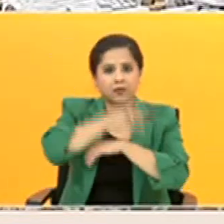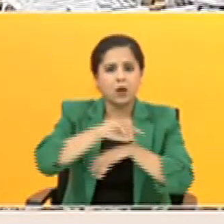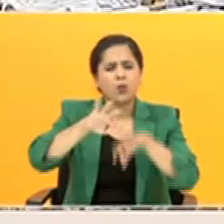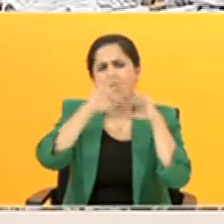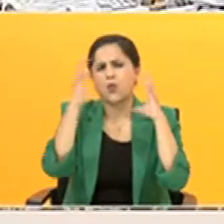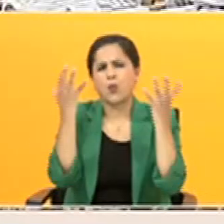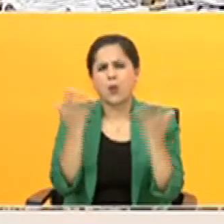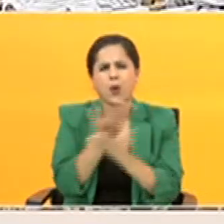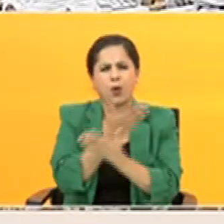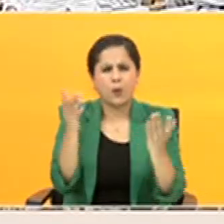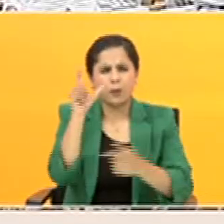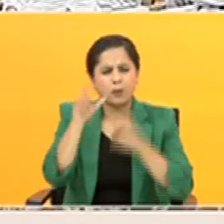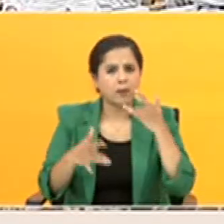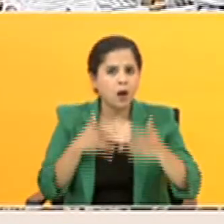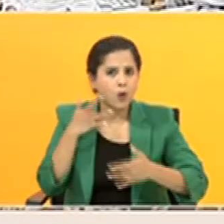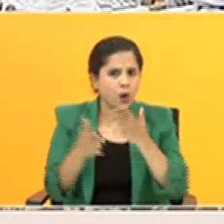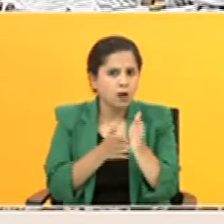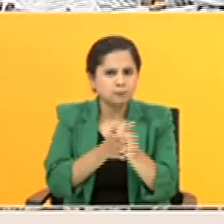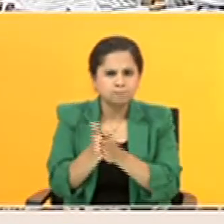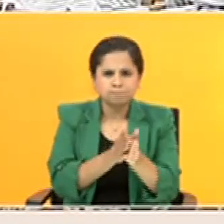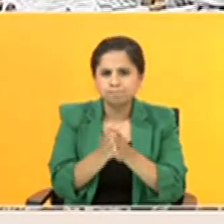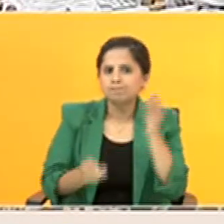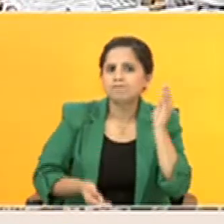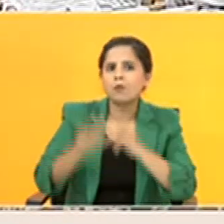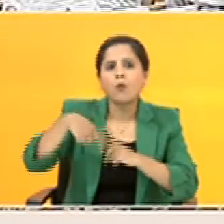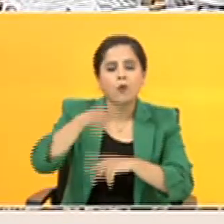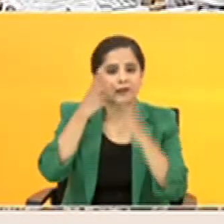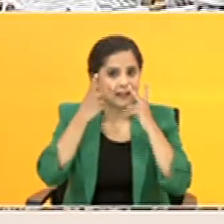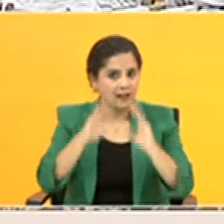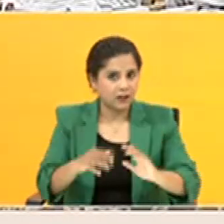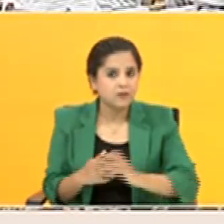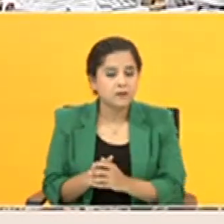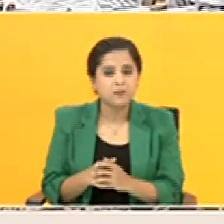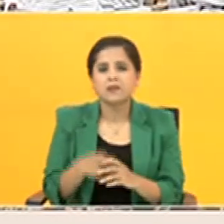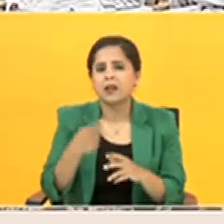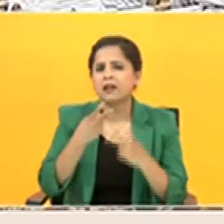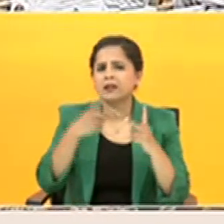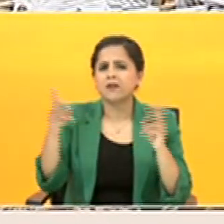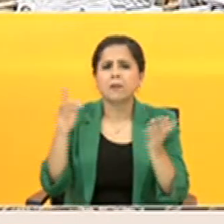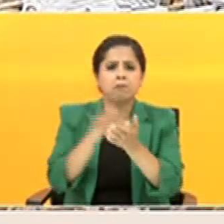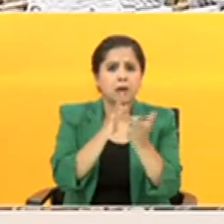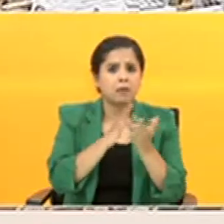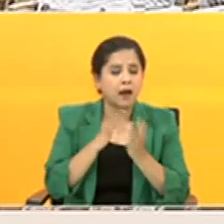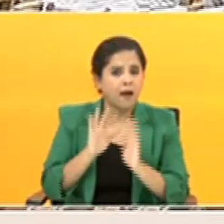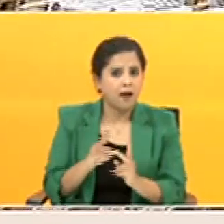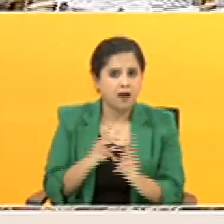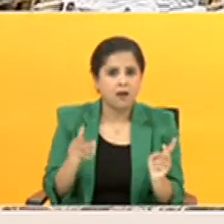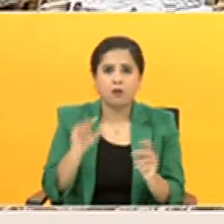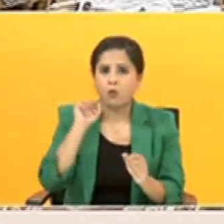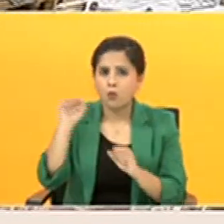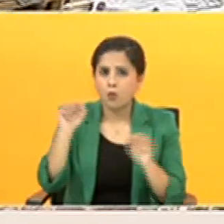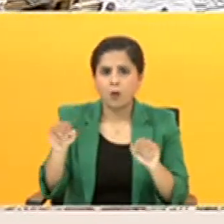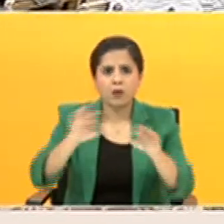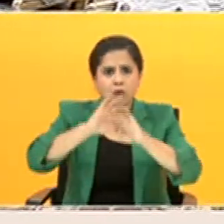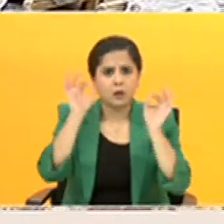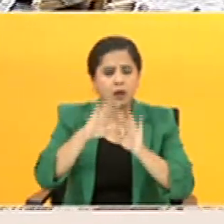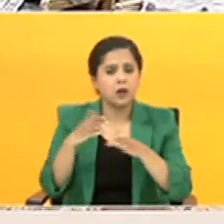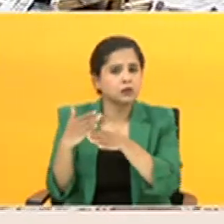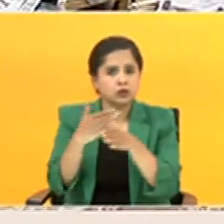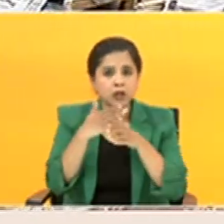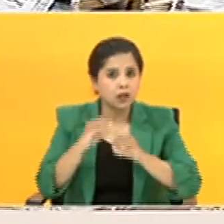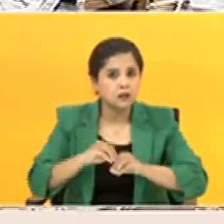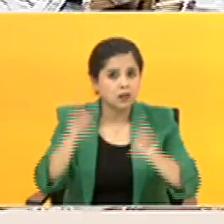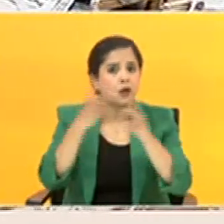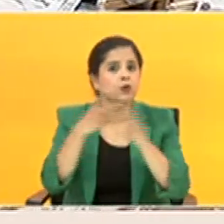में लोगों का जोश और उत्साह नजर आ रहा है। अलग अलग संस्थान अपनी तैयारियां साझा कर रहे